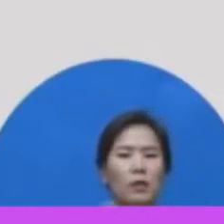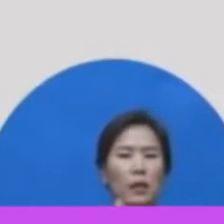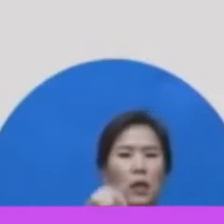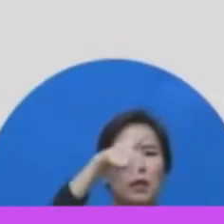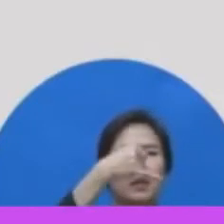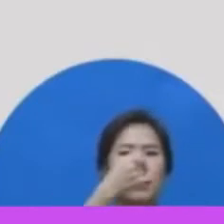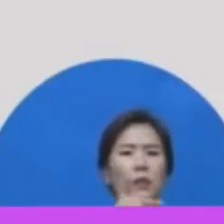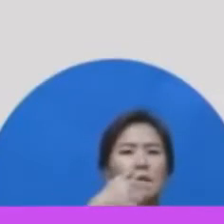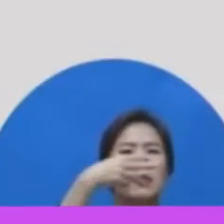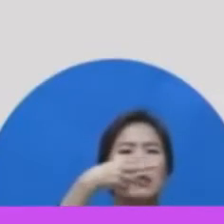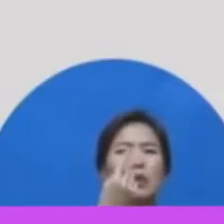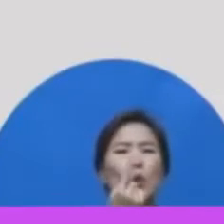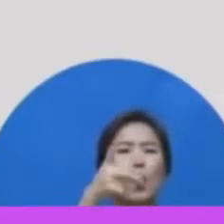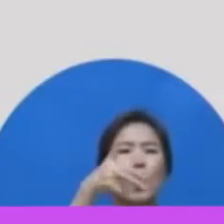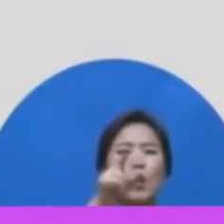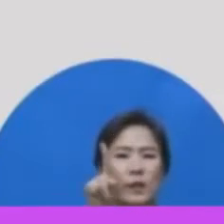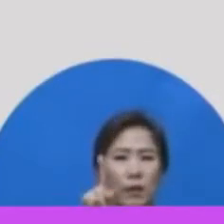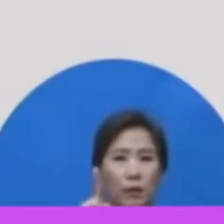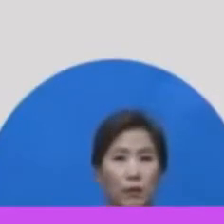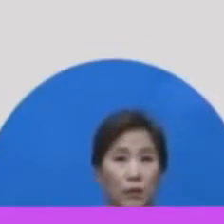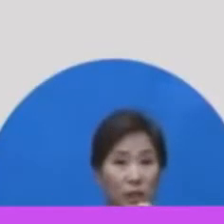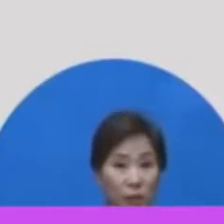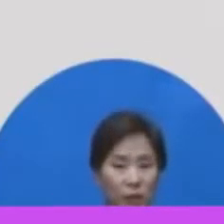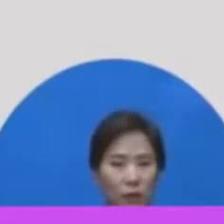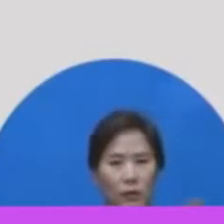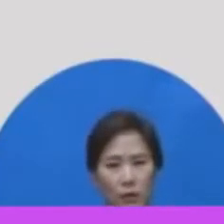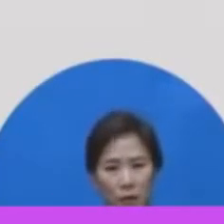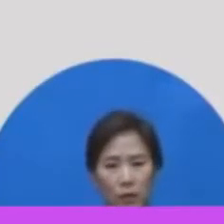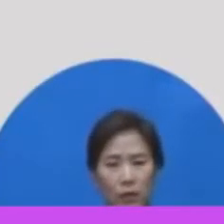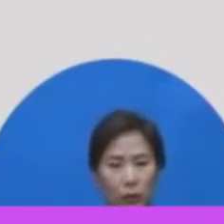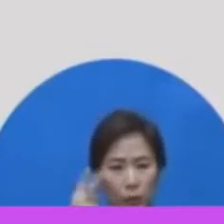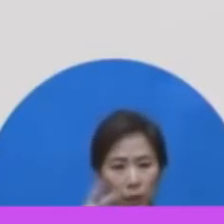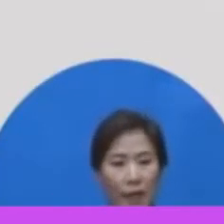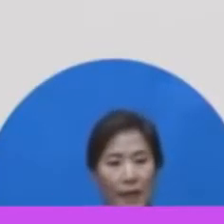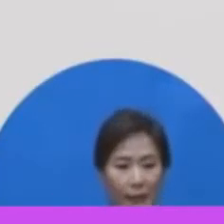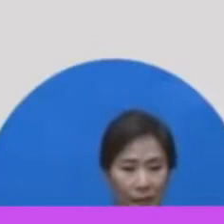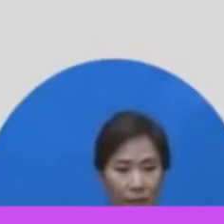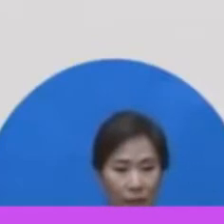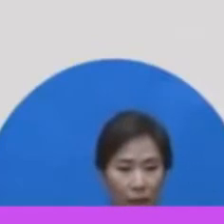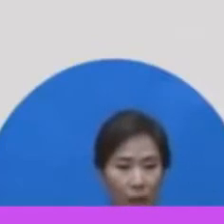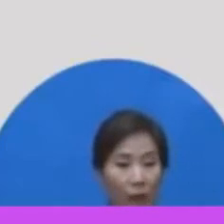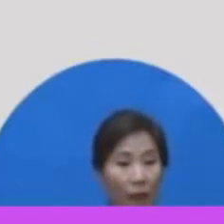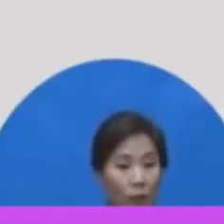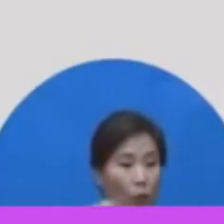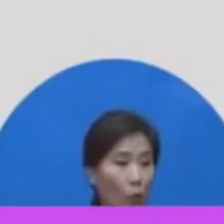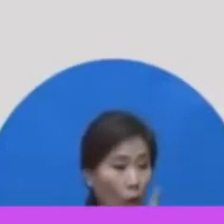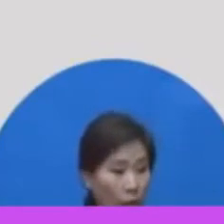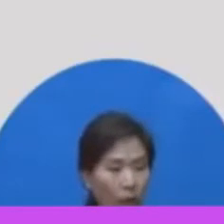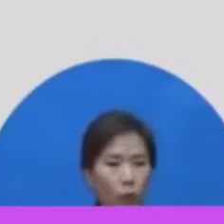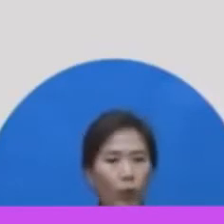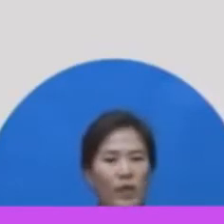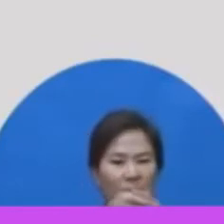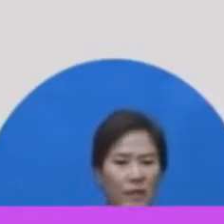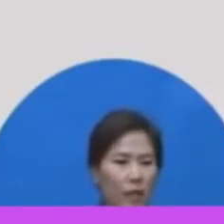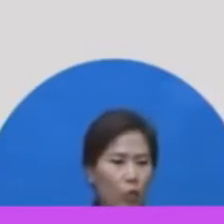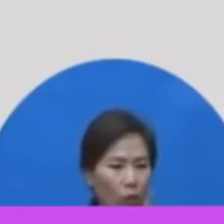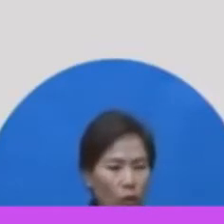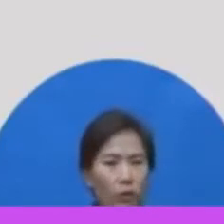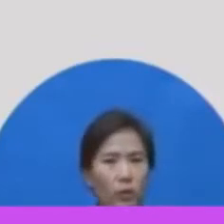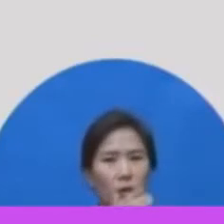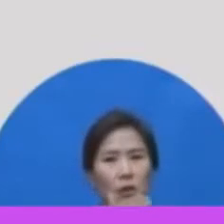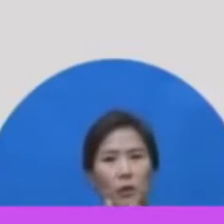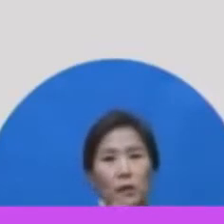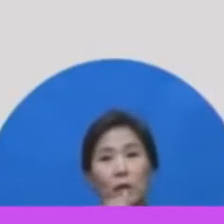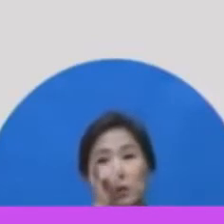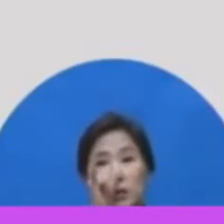저희와 달리 단결할 권리 및 단체 교섭 및그 밖의 단체 행동을 할 권리를 이를 보장한다. 이렇게 돼